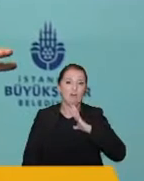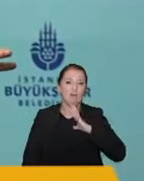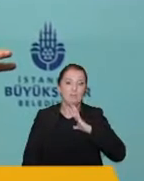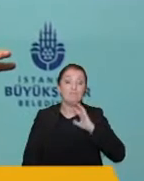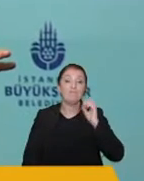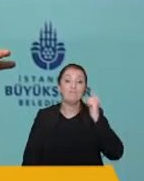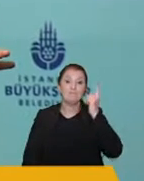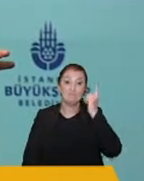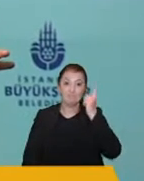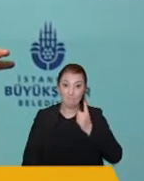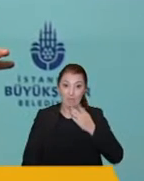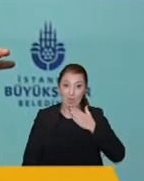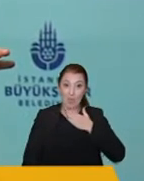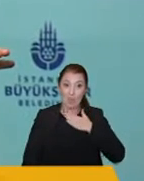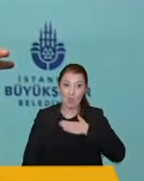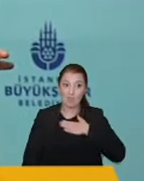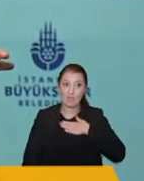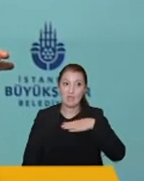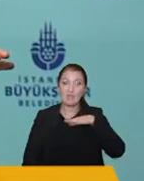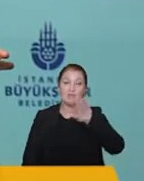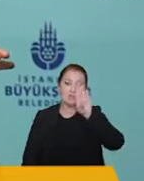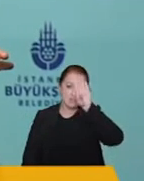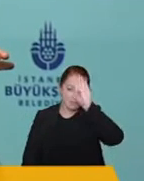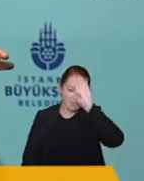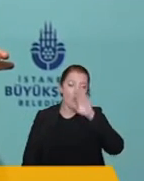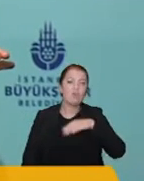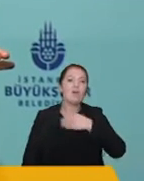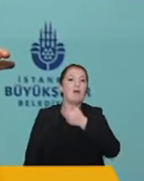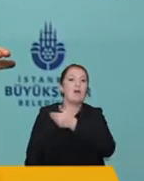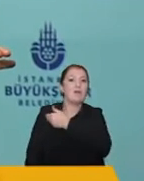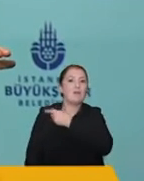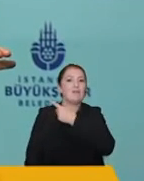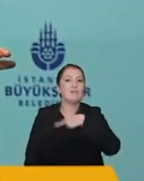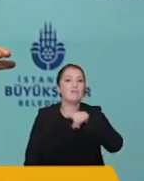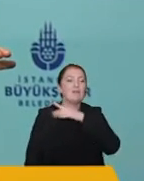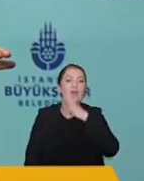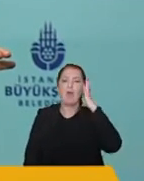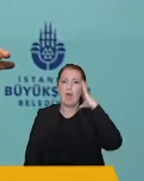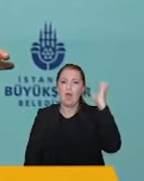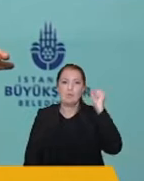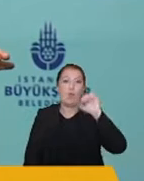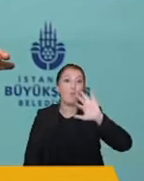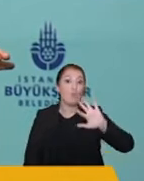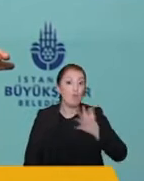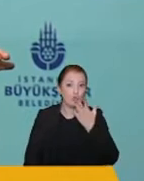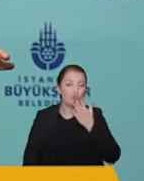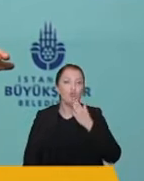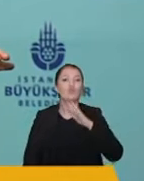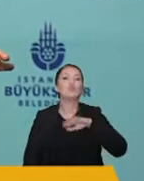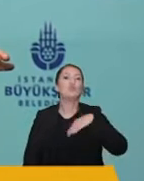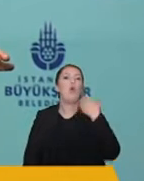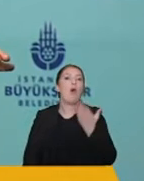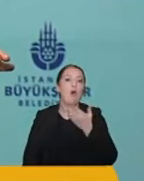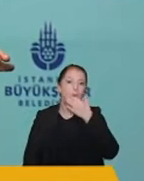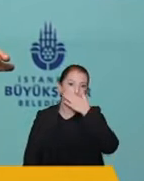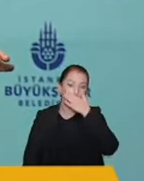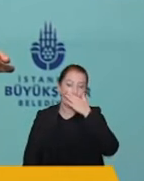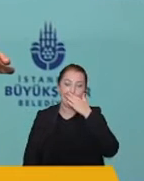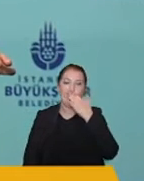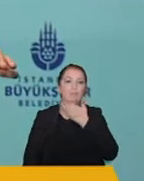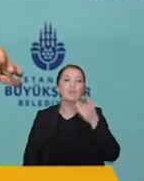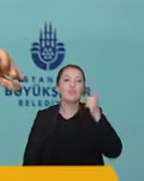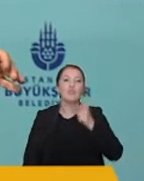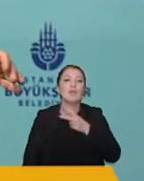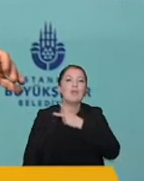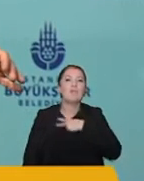Önce İstanbul'da halk ezber bozdurdu. Sonra Büyükşehir